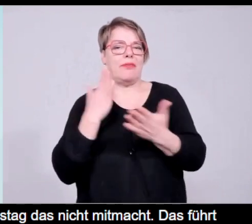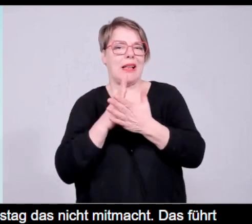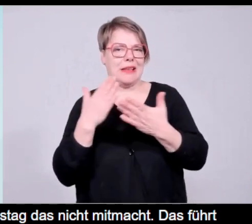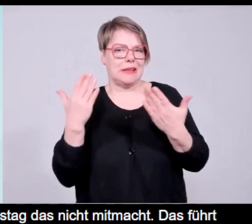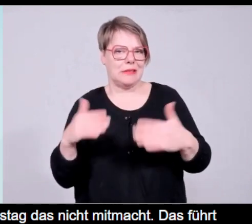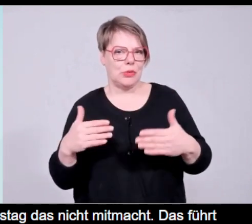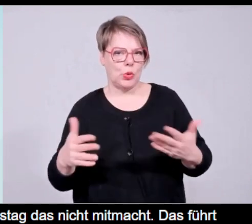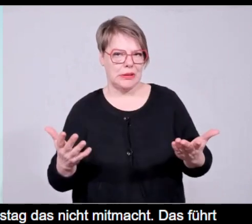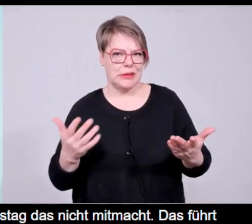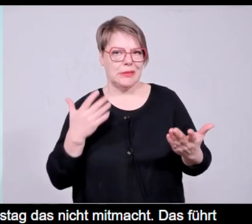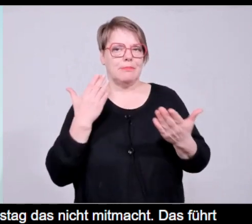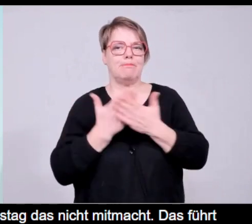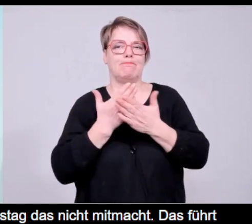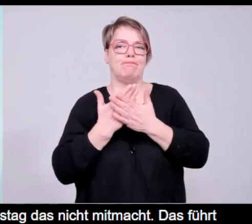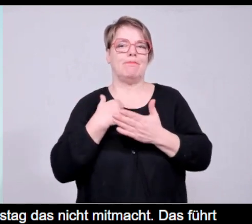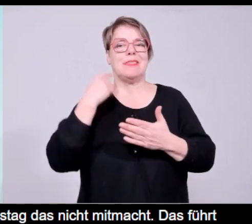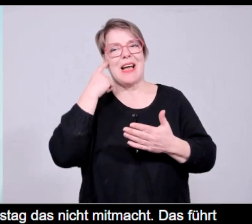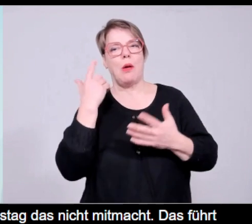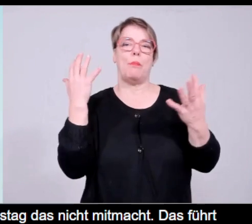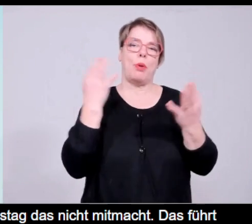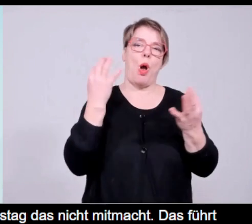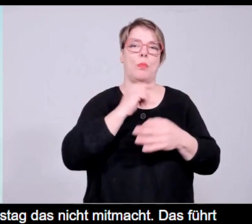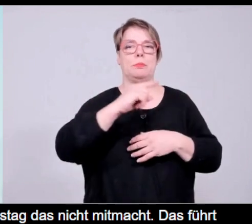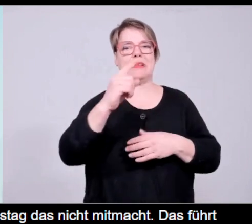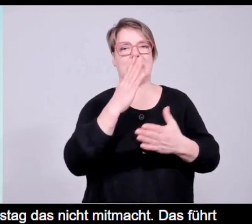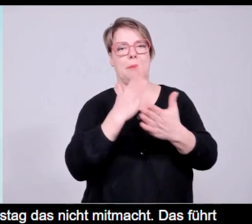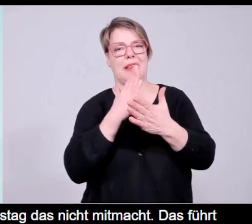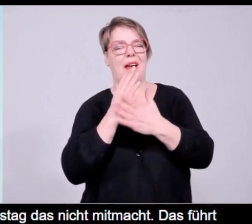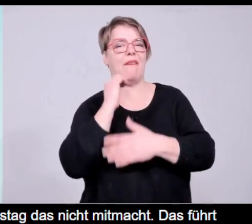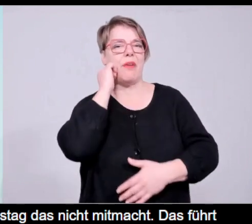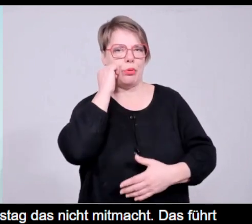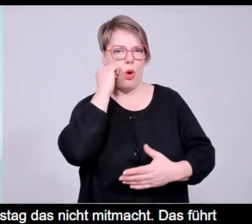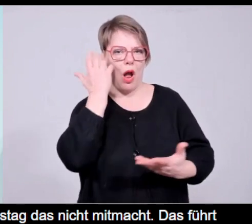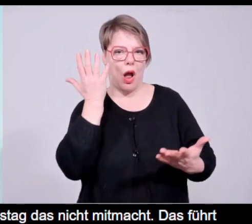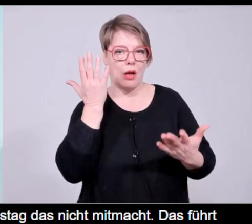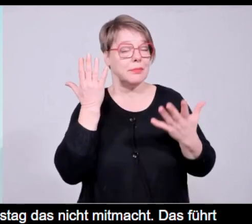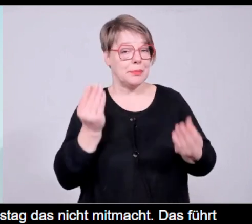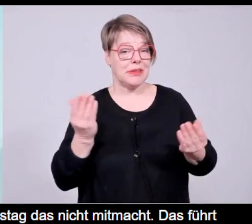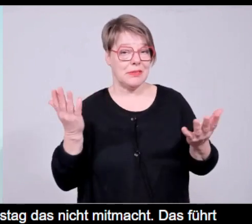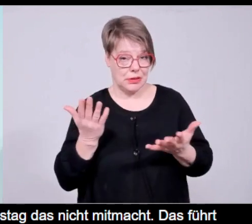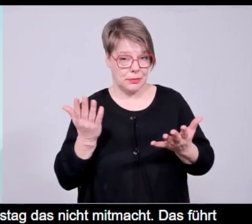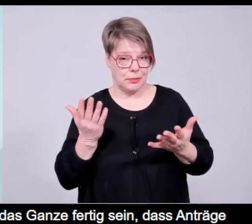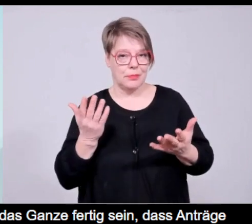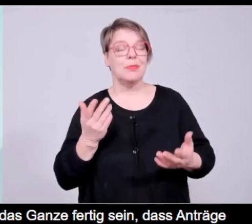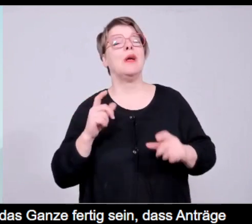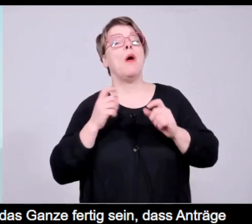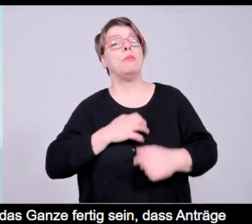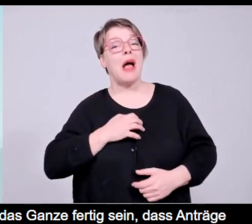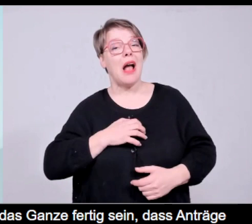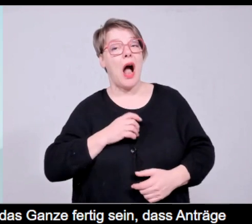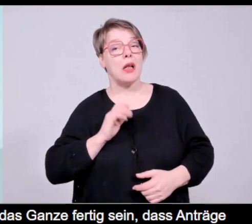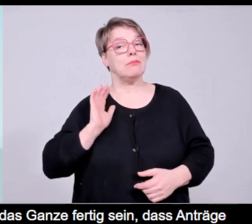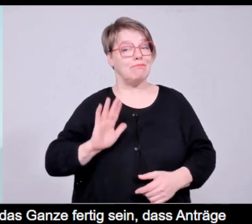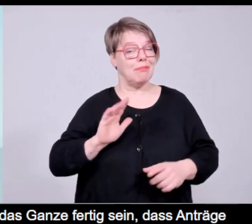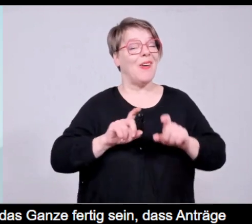nicht zumutbar. Vor allem deshalb, weil die nicht leitungsgebundenen Energieträger für bayerische Unternehmen sehr